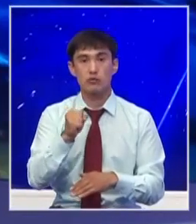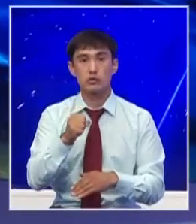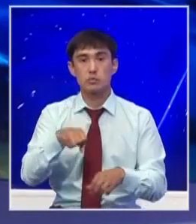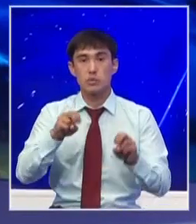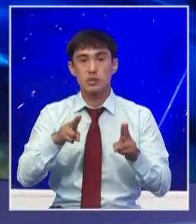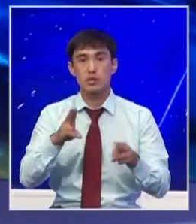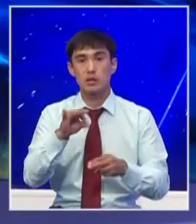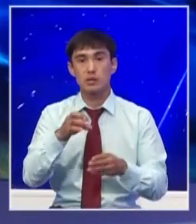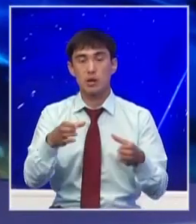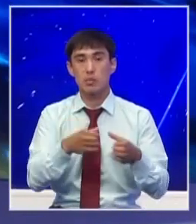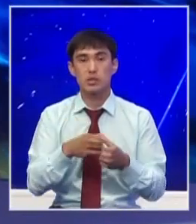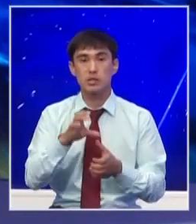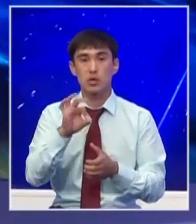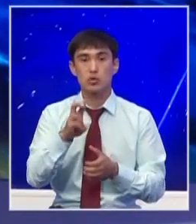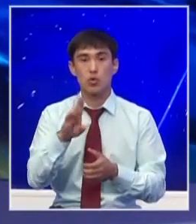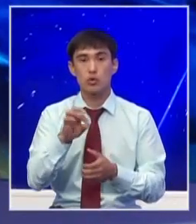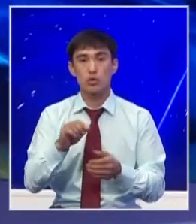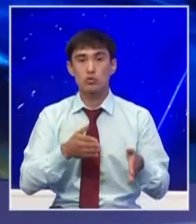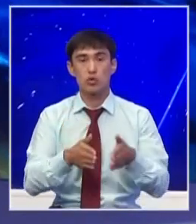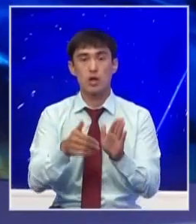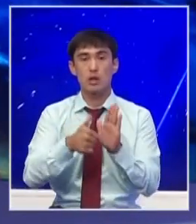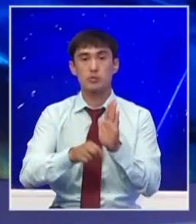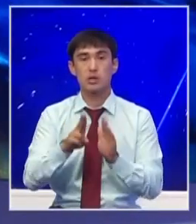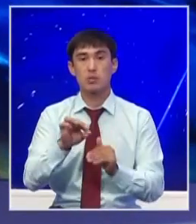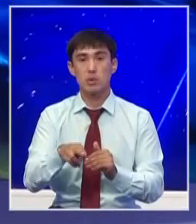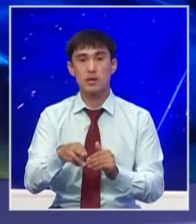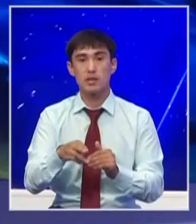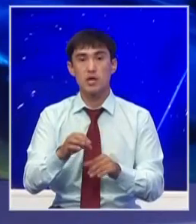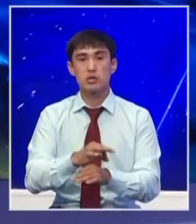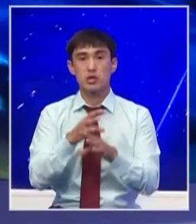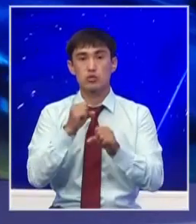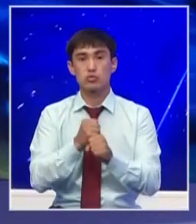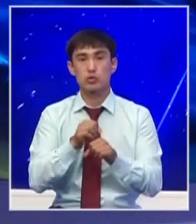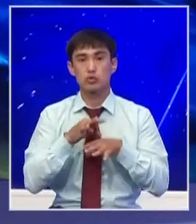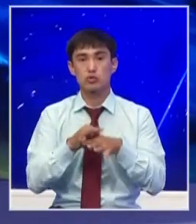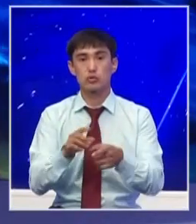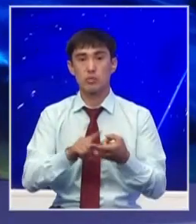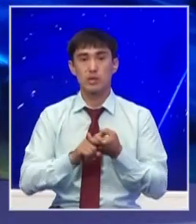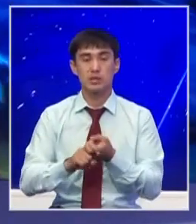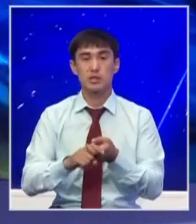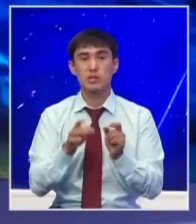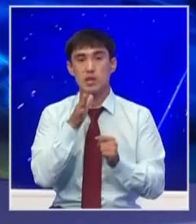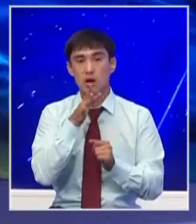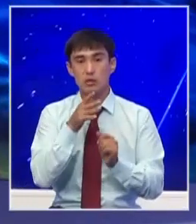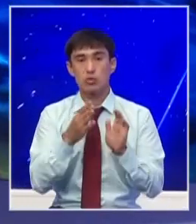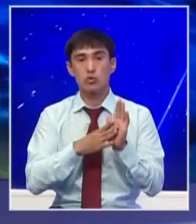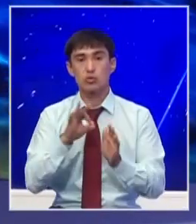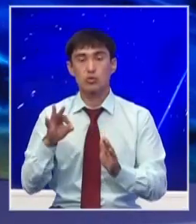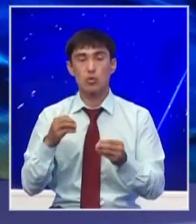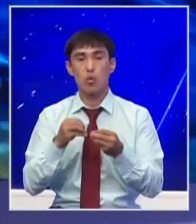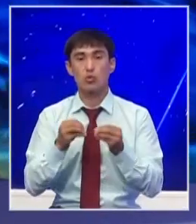компаниясы Сарыөзек Көктал тас жолының 60 шақырымда жарылыс жұмыстарын жүргізуіне байланысты сағат